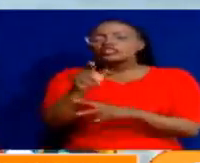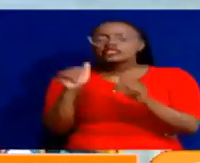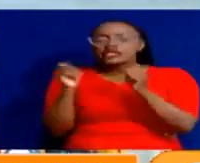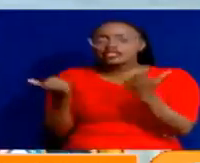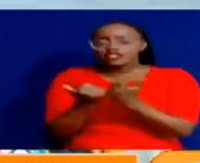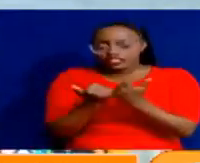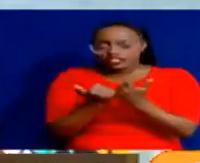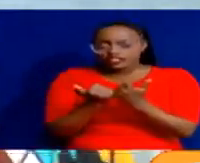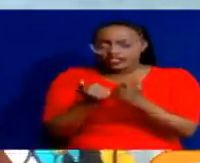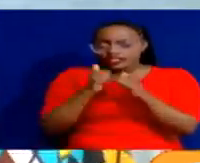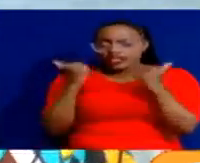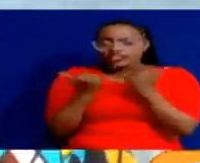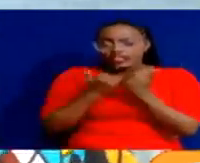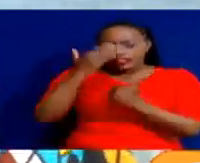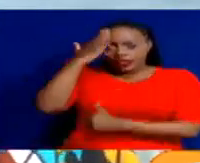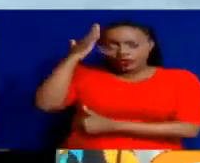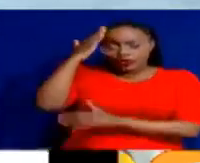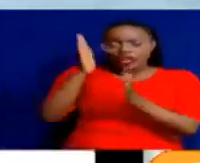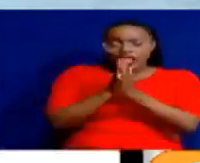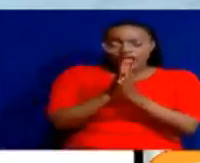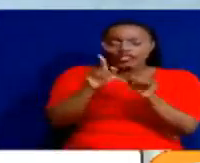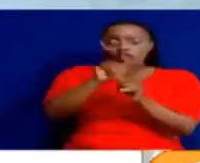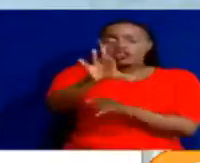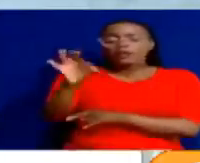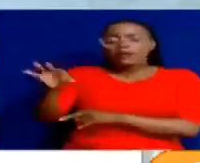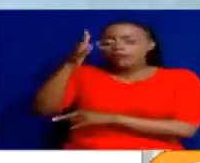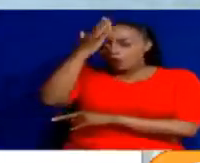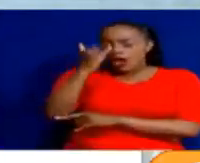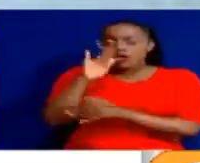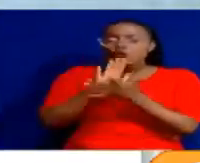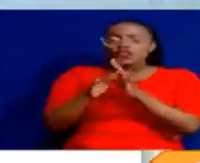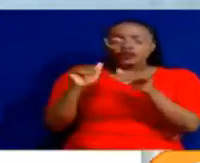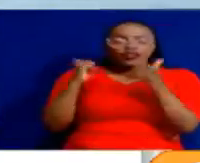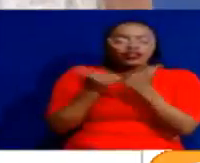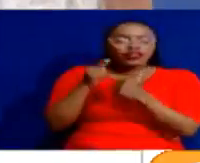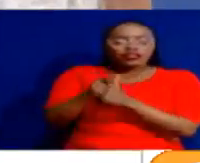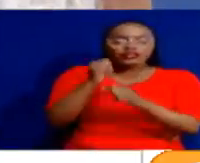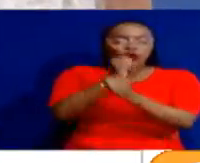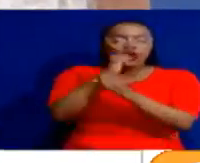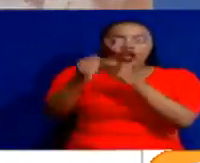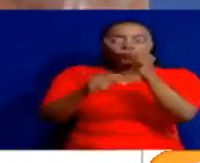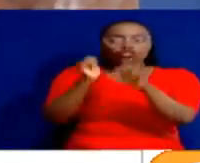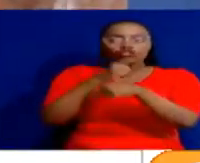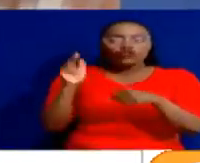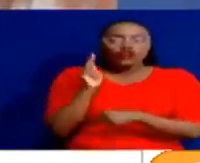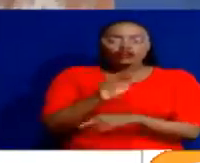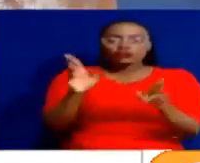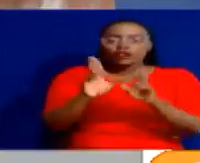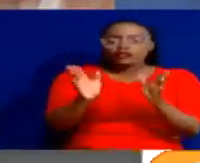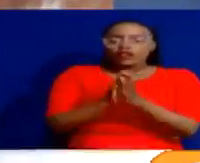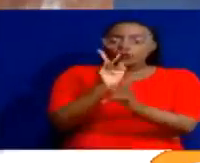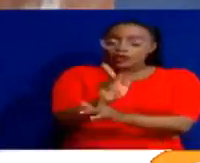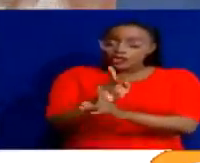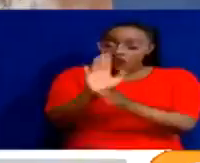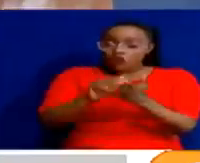maajenti wanajulikana na wanatolewa, kwa sababu bila maajenti kazi hiyo haitaendelea. Tuwe chonjo na